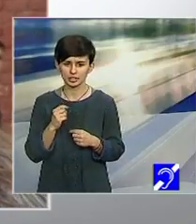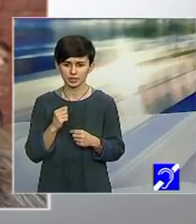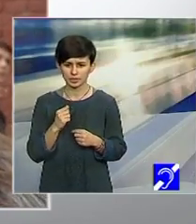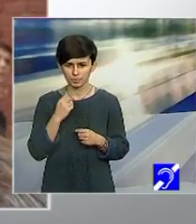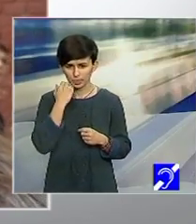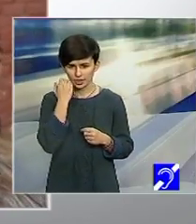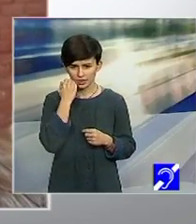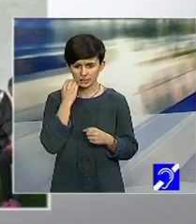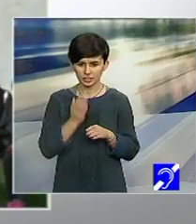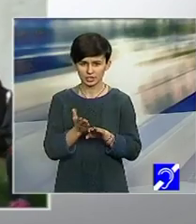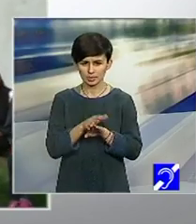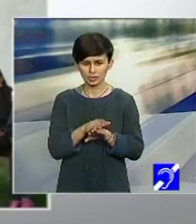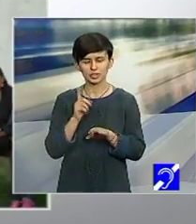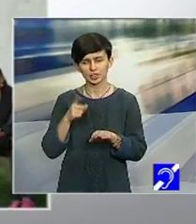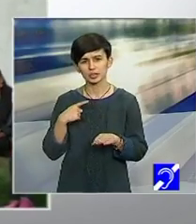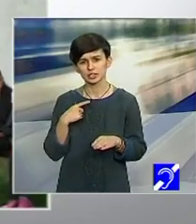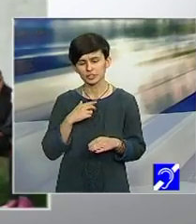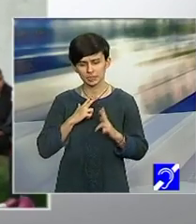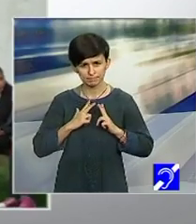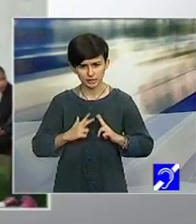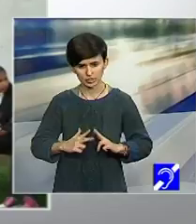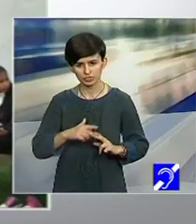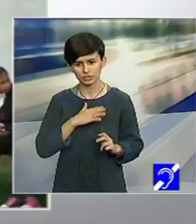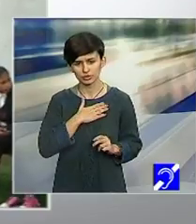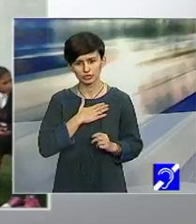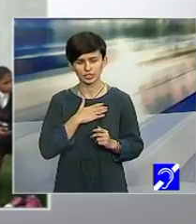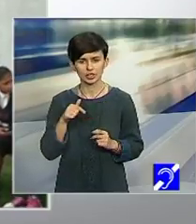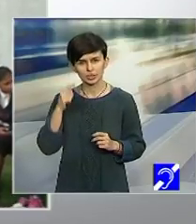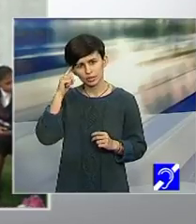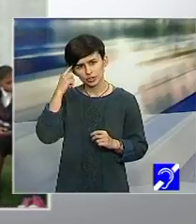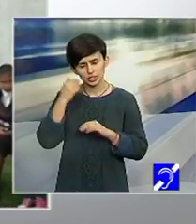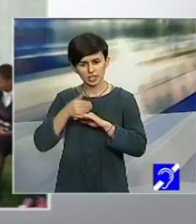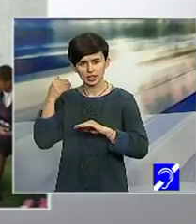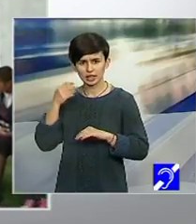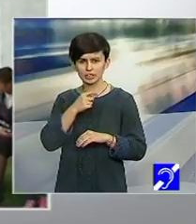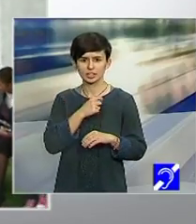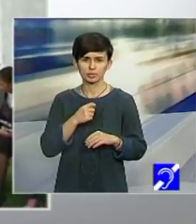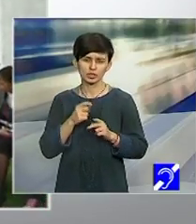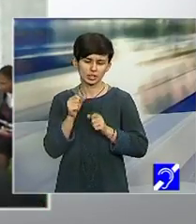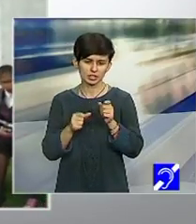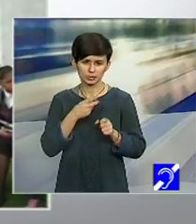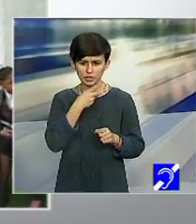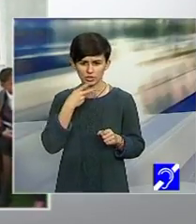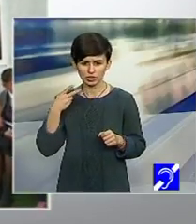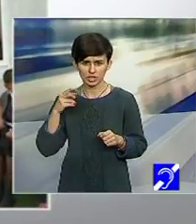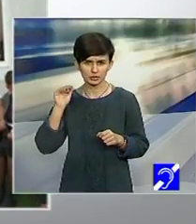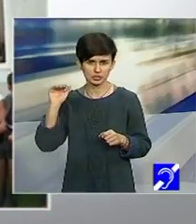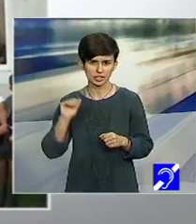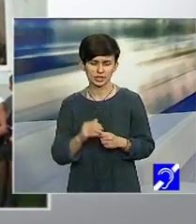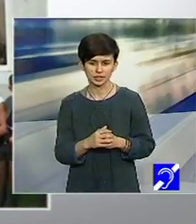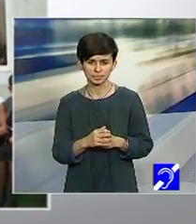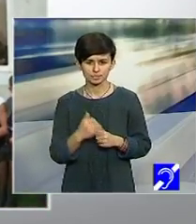trebuie să te duci cu inima împăcată. Înainte de acest proiect știai ceva despre Holocaust sau ai învățat în cadrul proiectului?